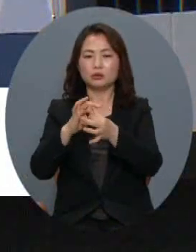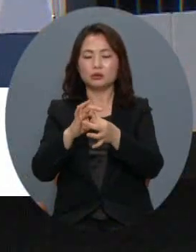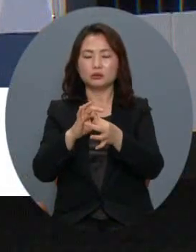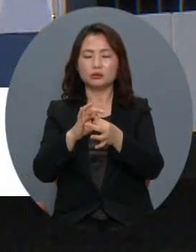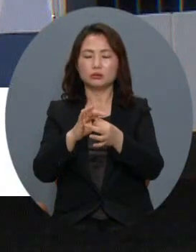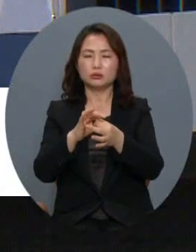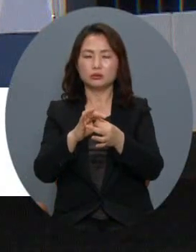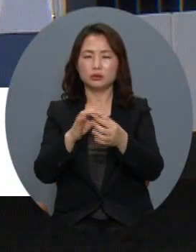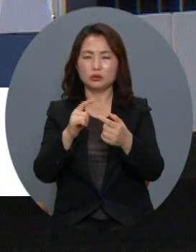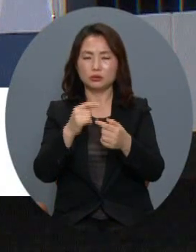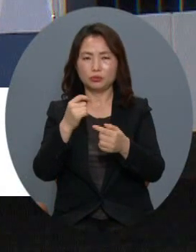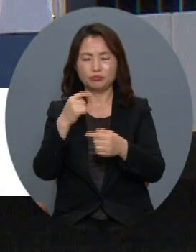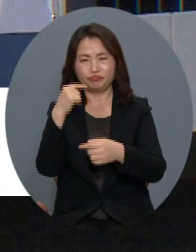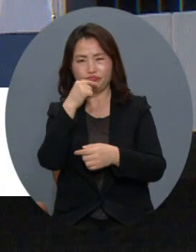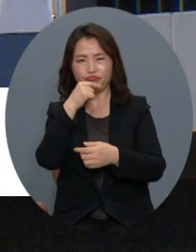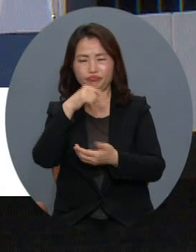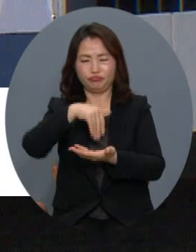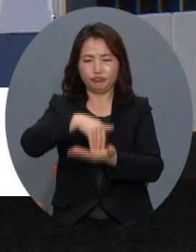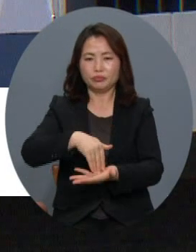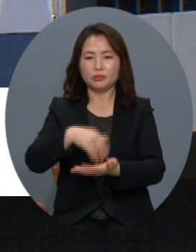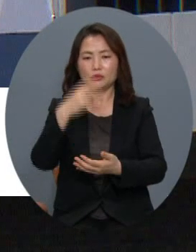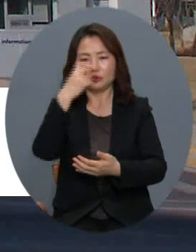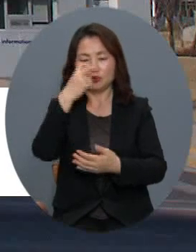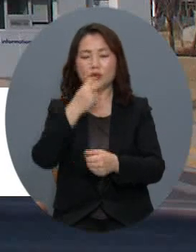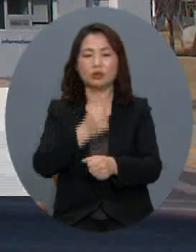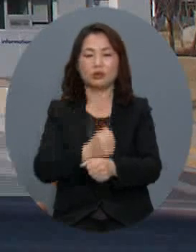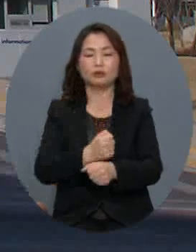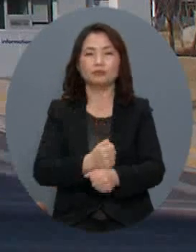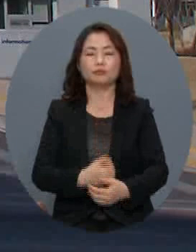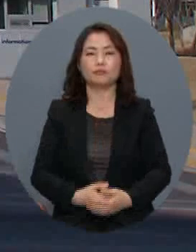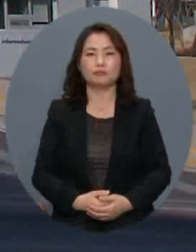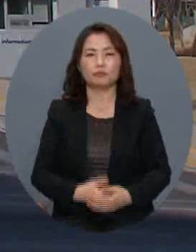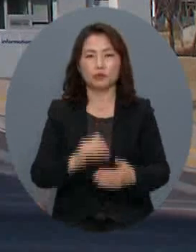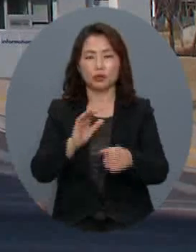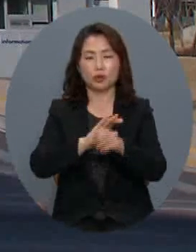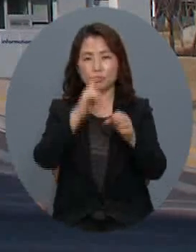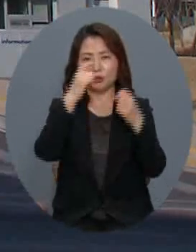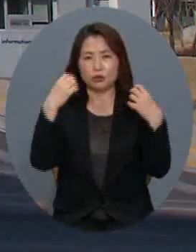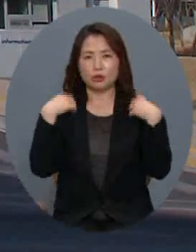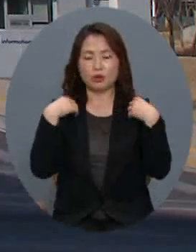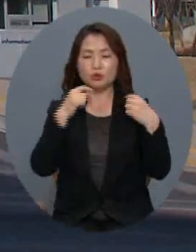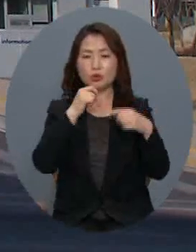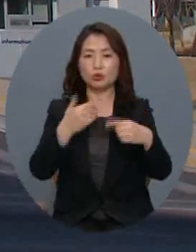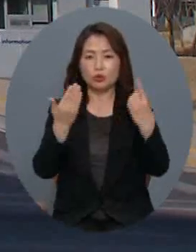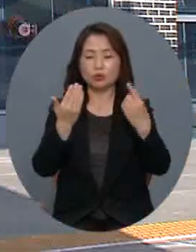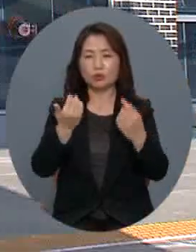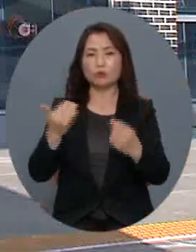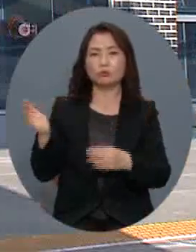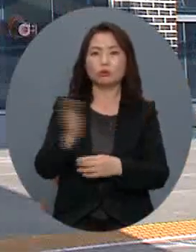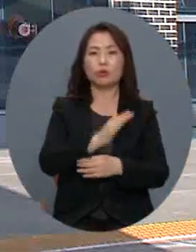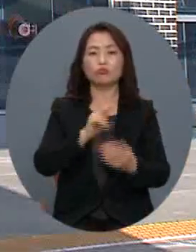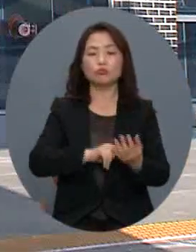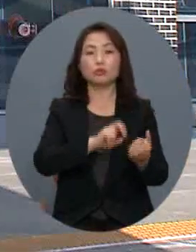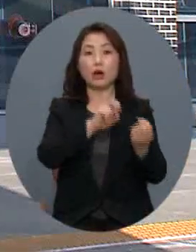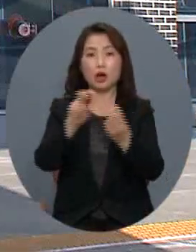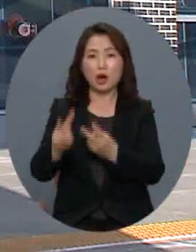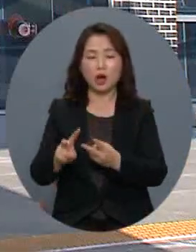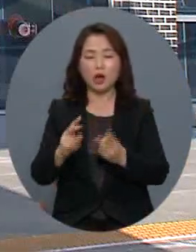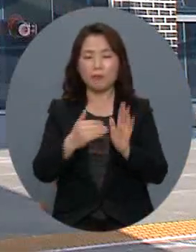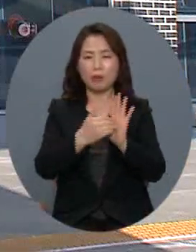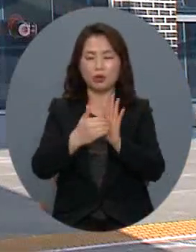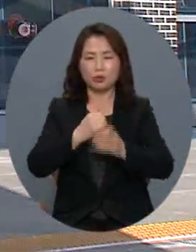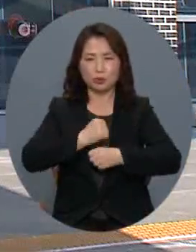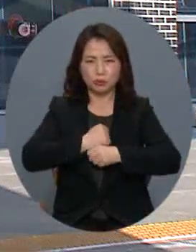보살 참 타오 # 경북 경찰청을 설 연휴 전부터 문자를 통해 방역